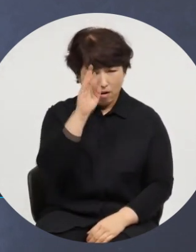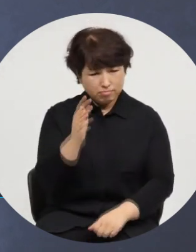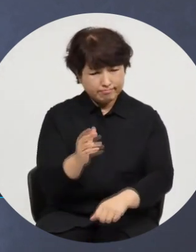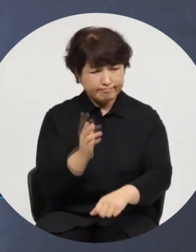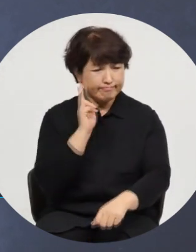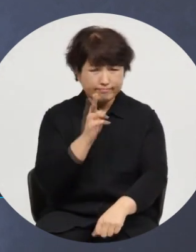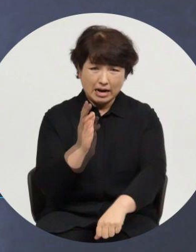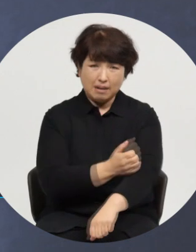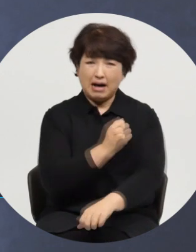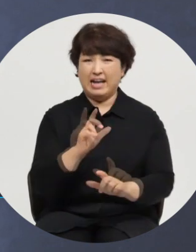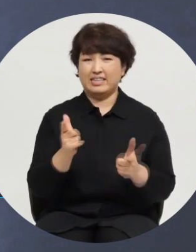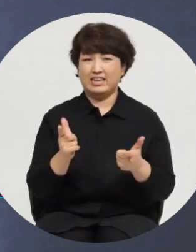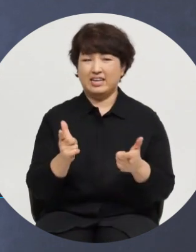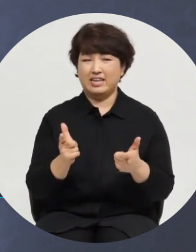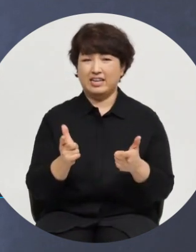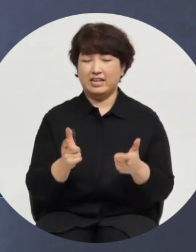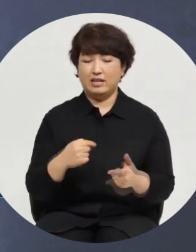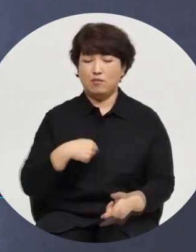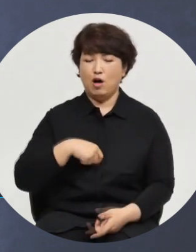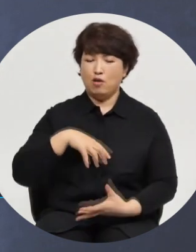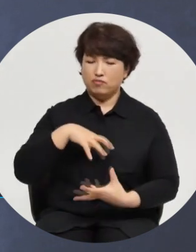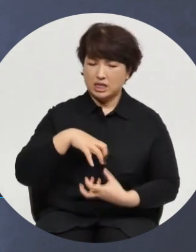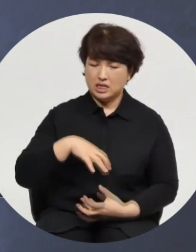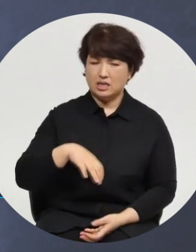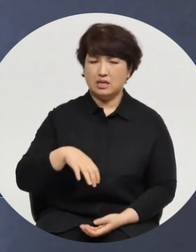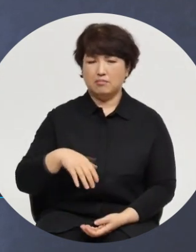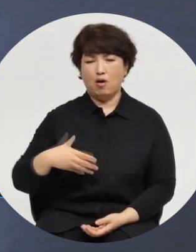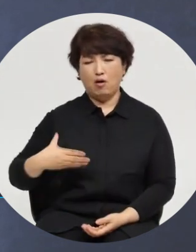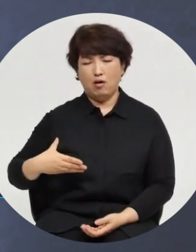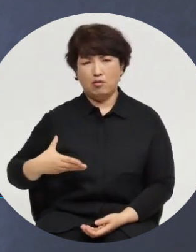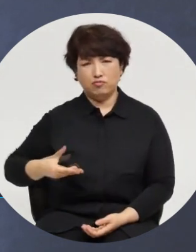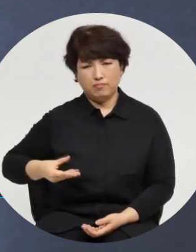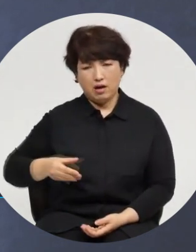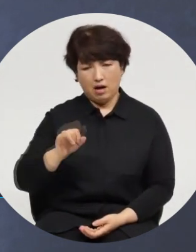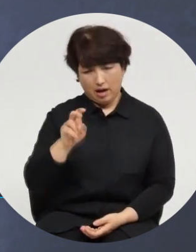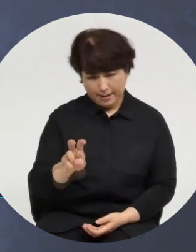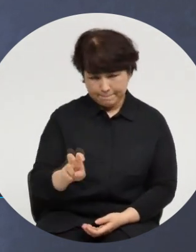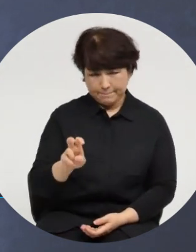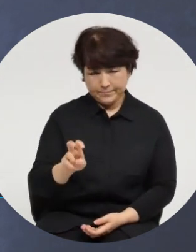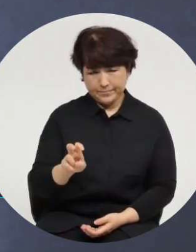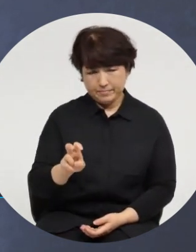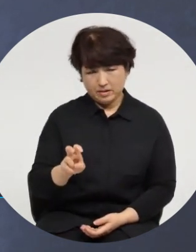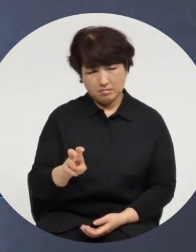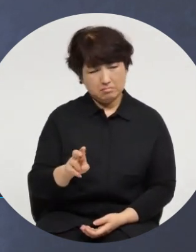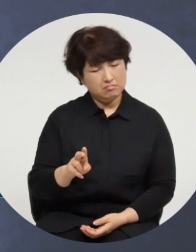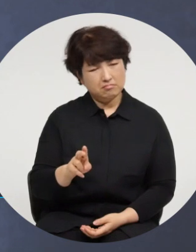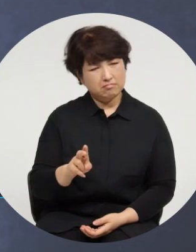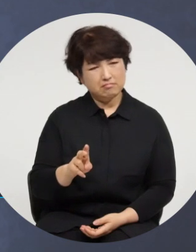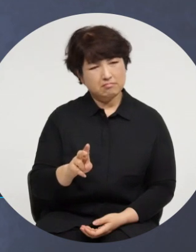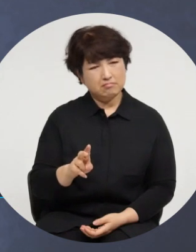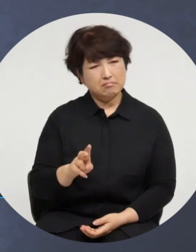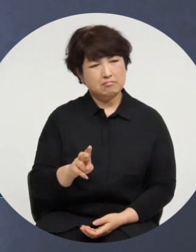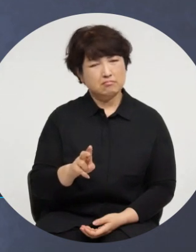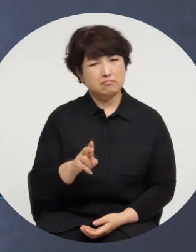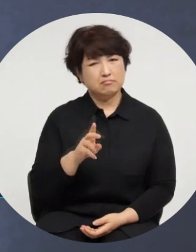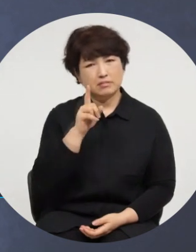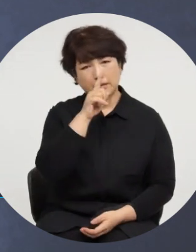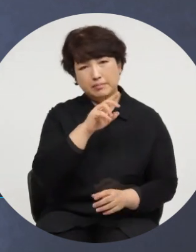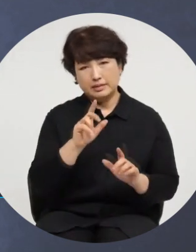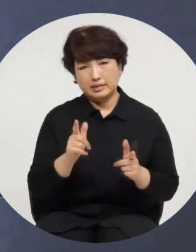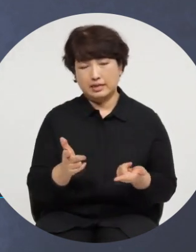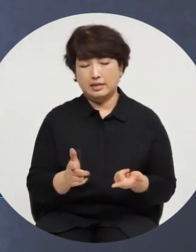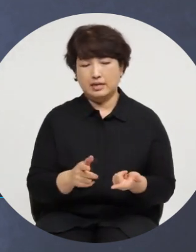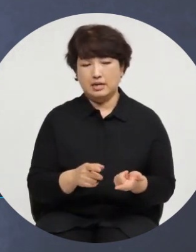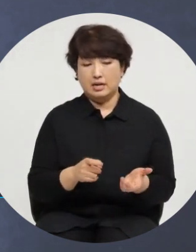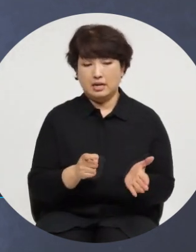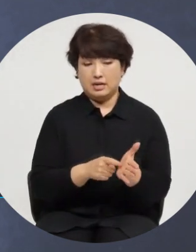사실 큰 병 축에도 안 들어갑니다 위함이니 유방암 인해 이런 것은 물론 이제 급성 암 이면 위험 하지